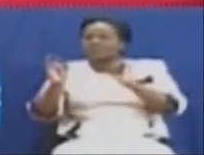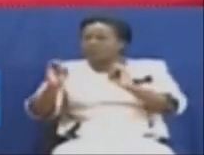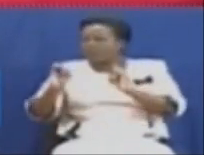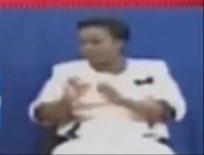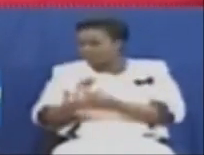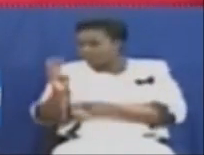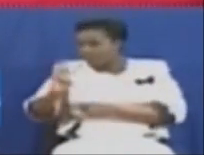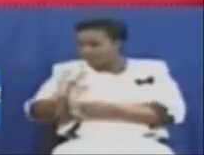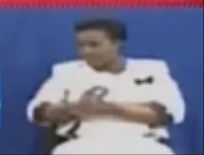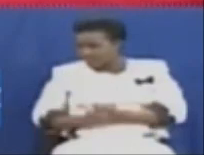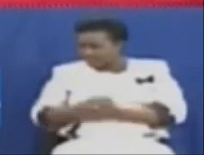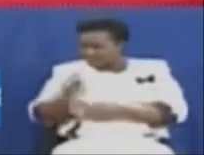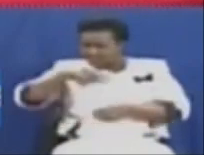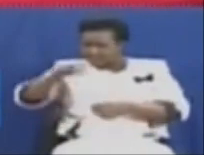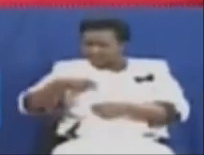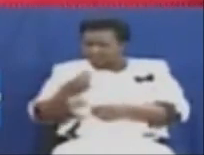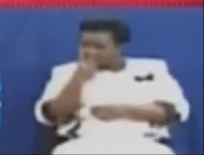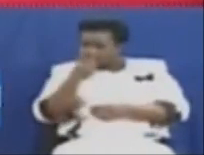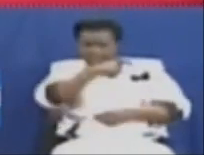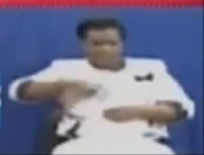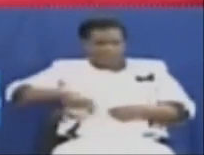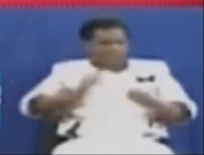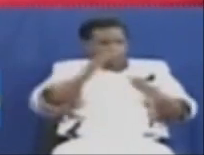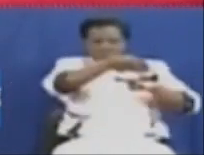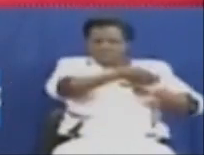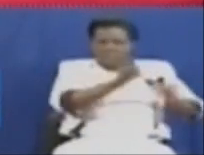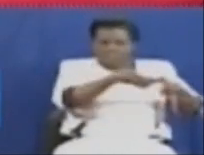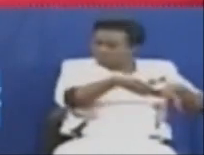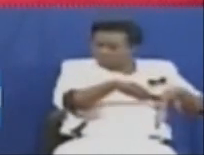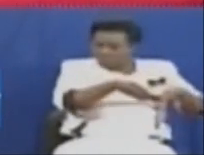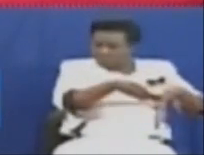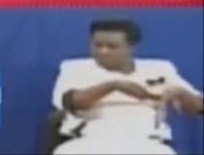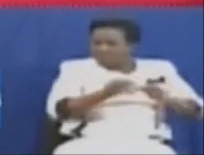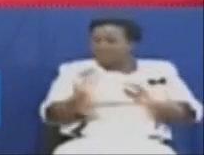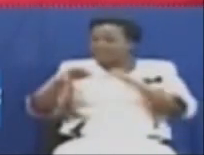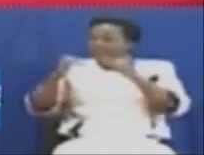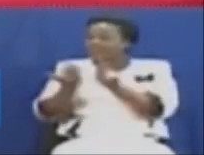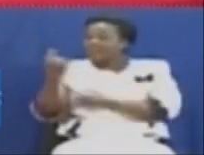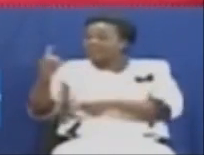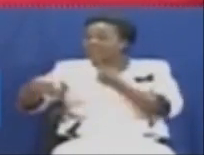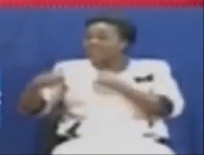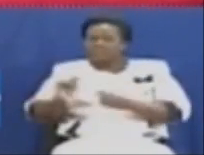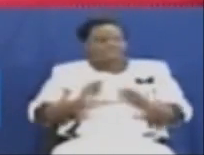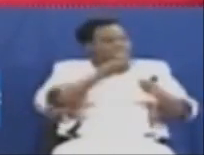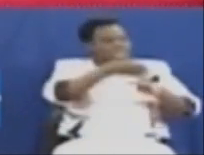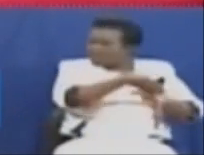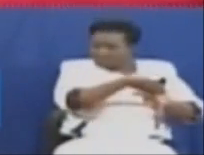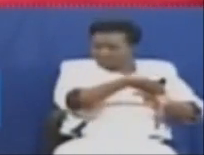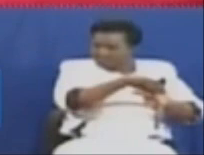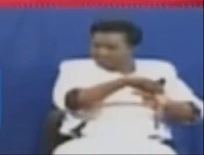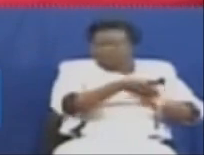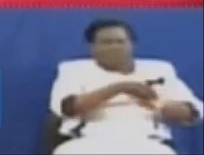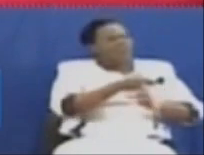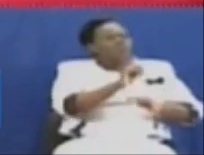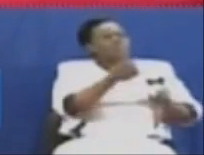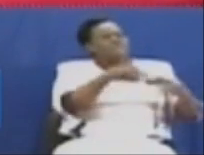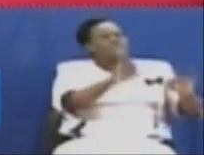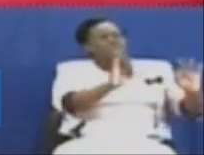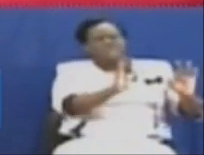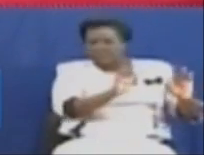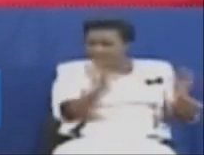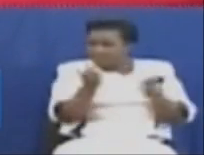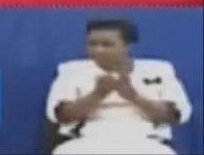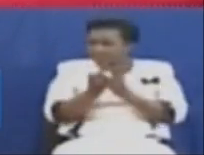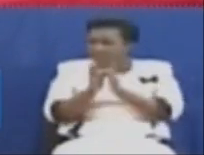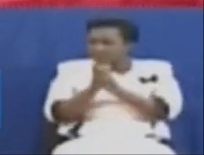akiingilia, chama cha siasa kiingilia. Ile tume iko huru na inafanya kazi yake kama ambavyo imetakiwa kwa mujibu wa katiba